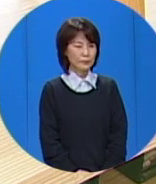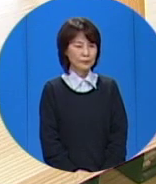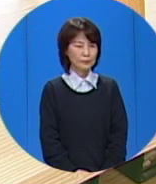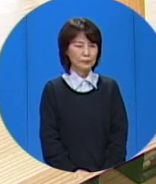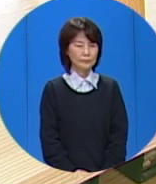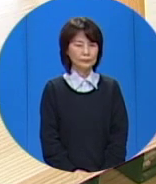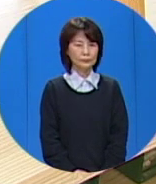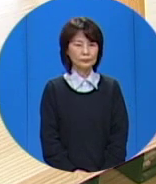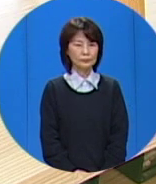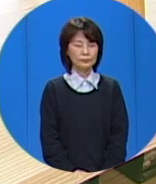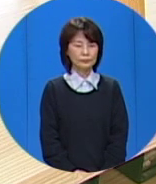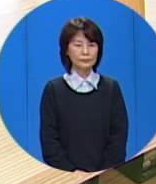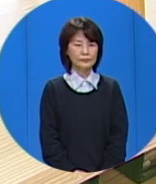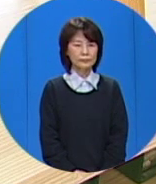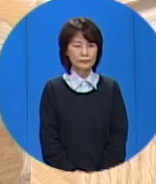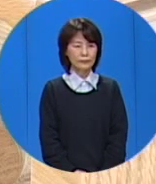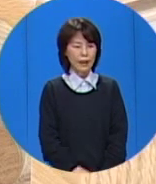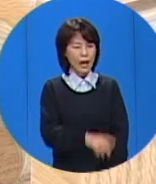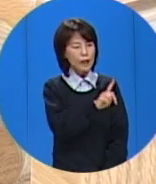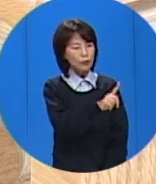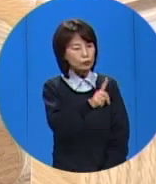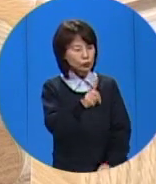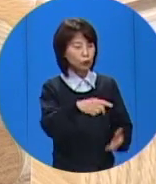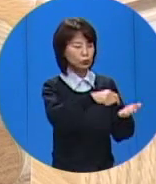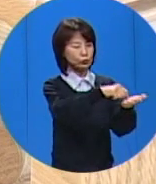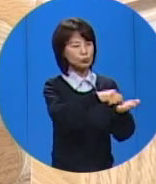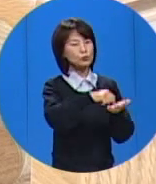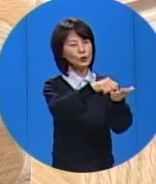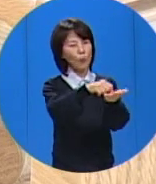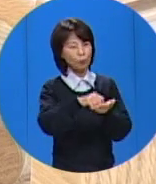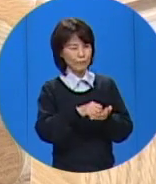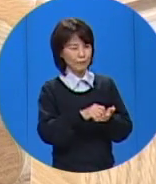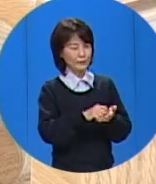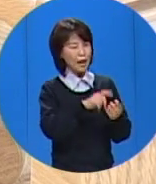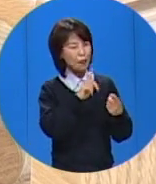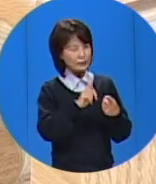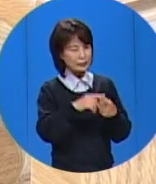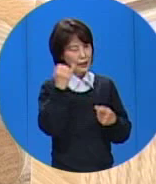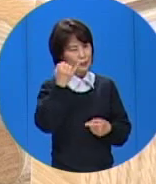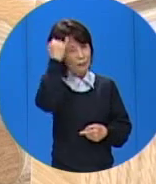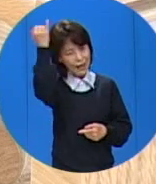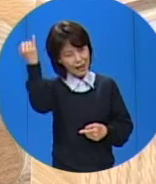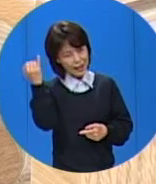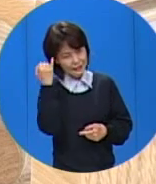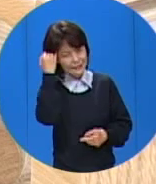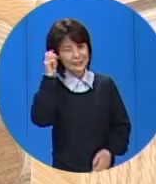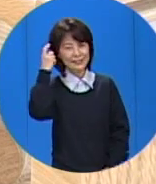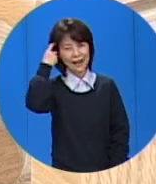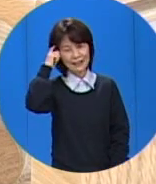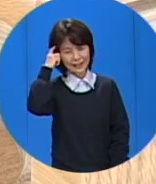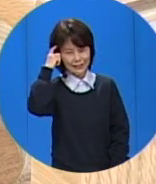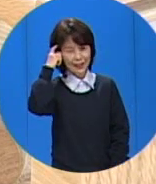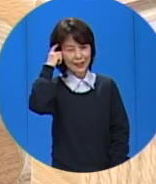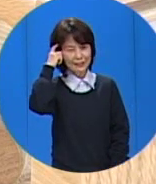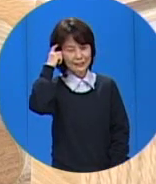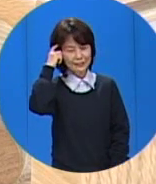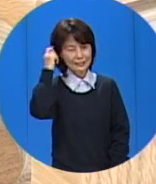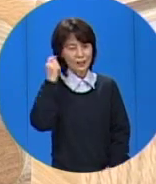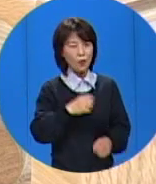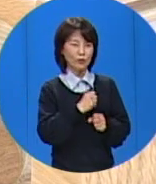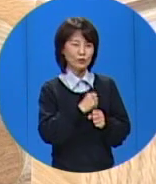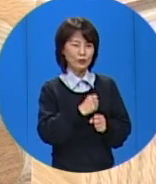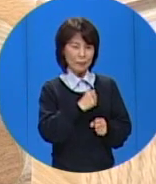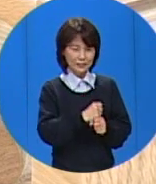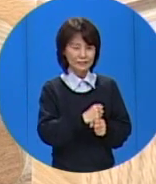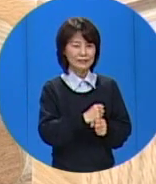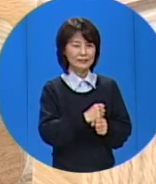ます。一つ一つ注文に応じて、イメージを考えましてね、なるべくオリジナ